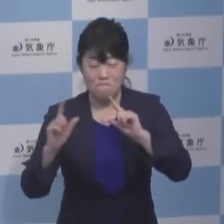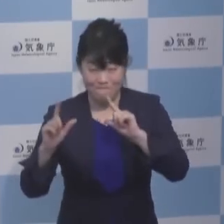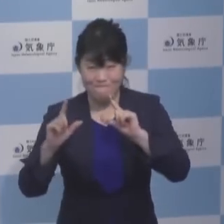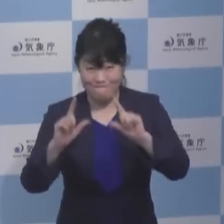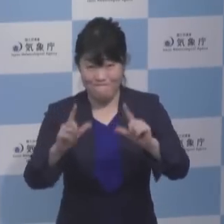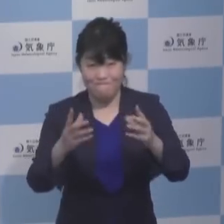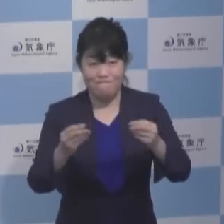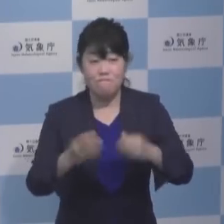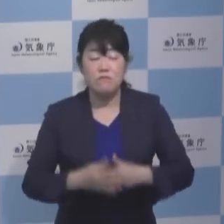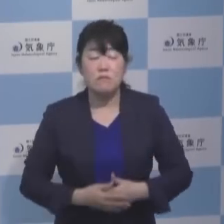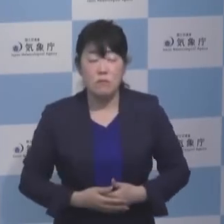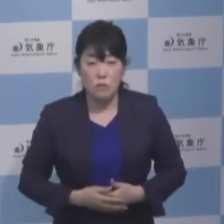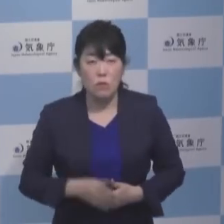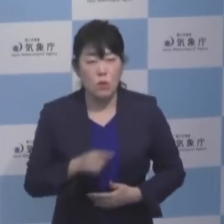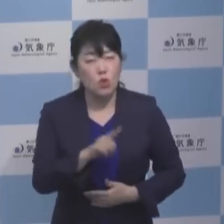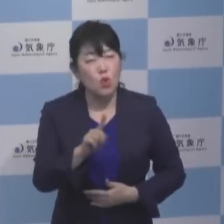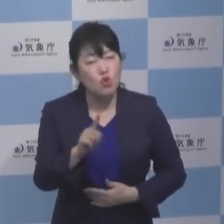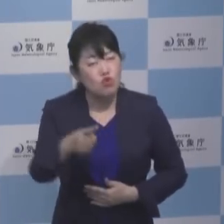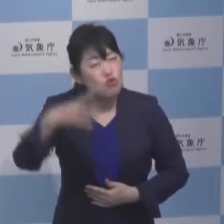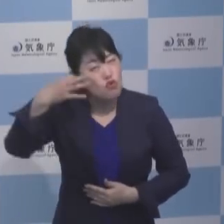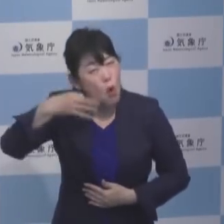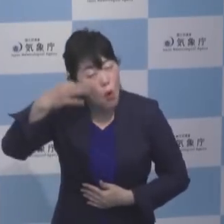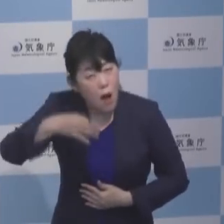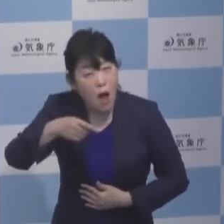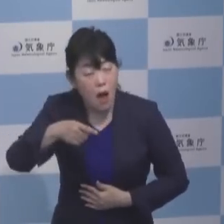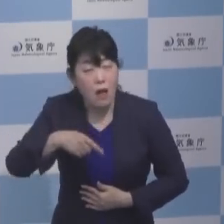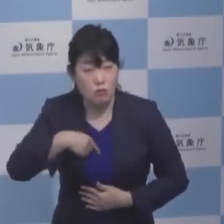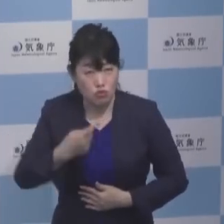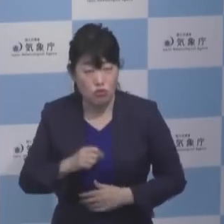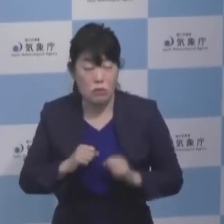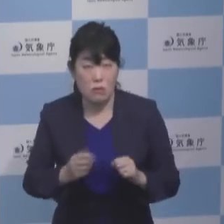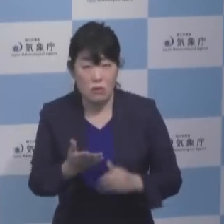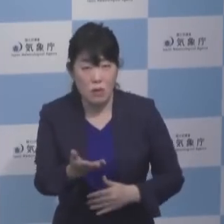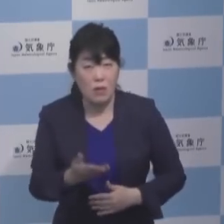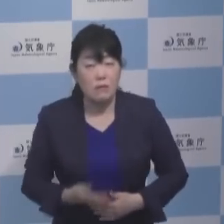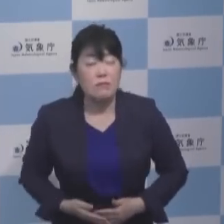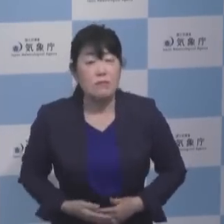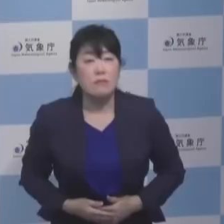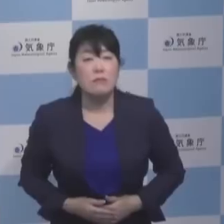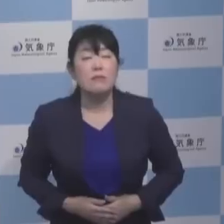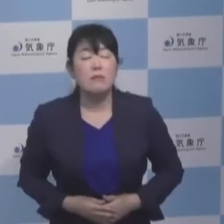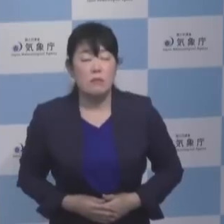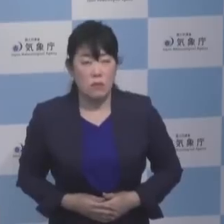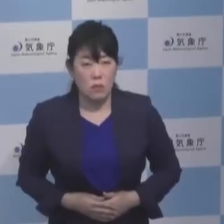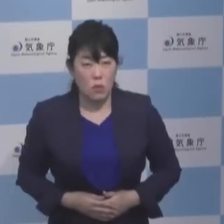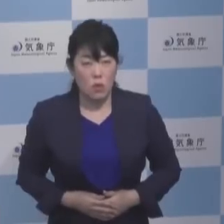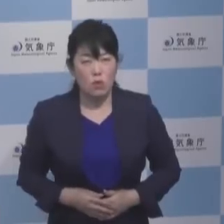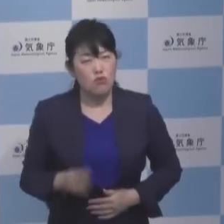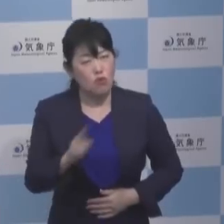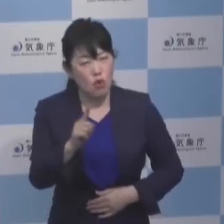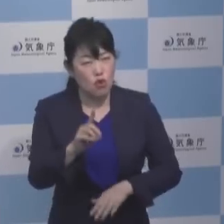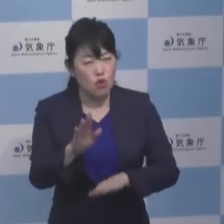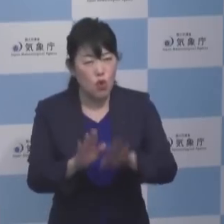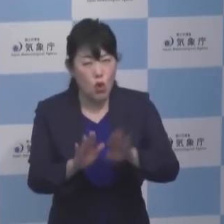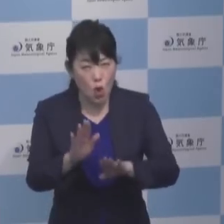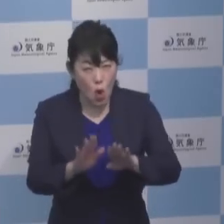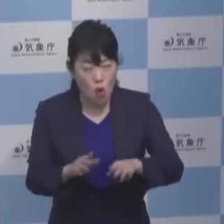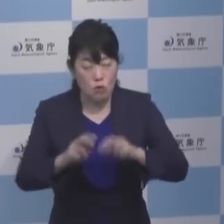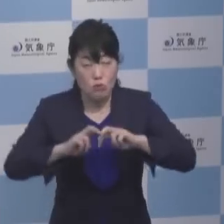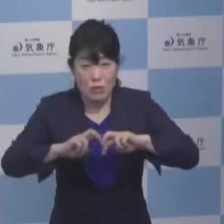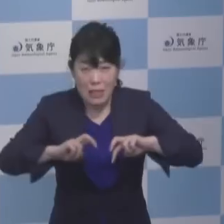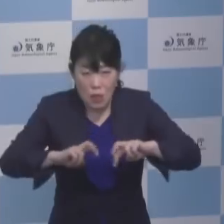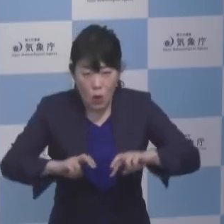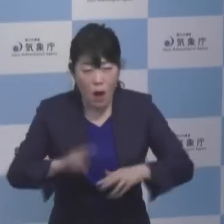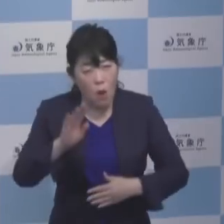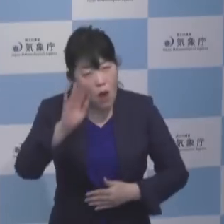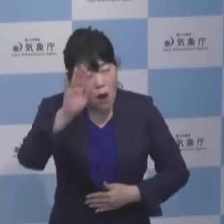ように評価、自己評価というか皆さんされていらっしゃるんでしょうかと。お願いします。 実際どういう状況だったかという分析はこれからにな